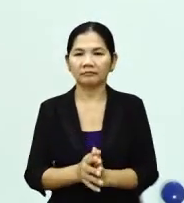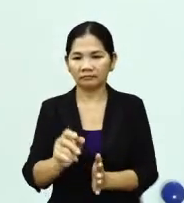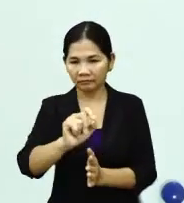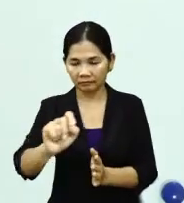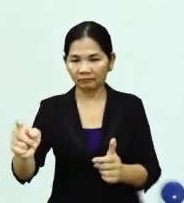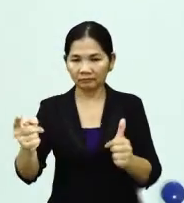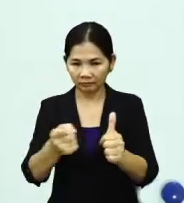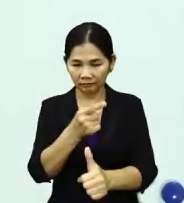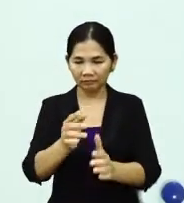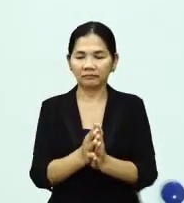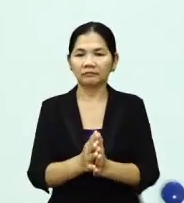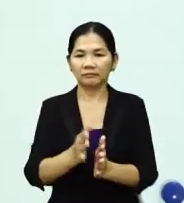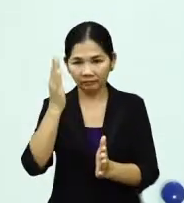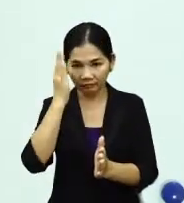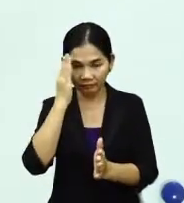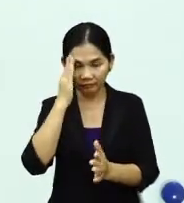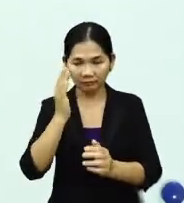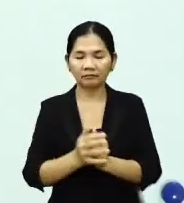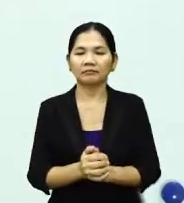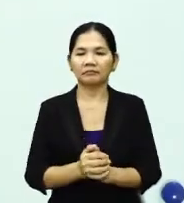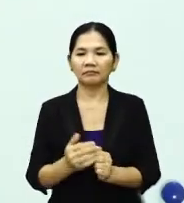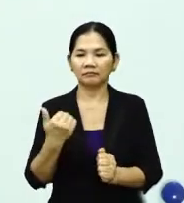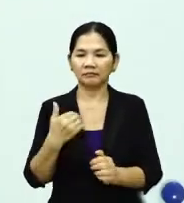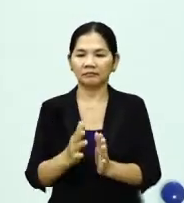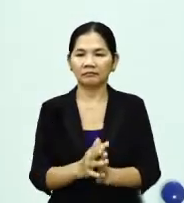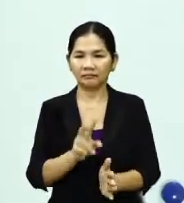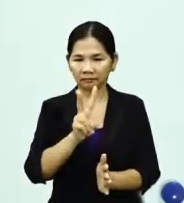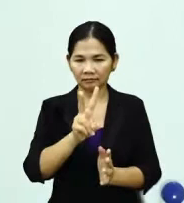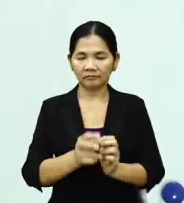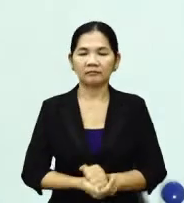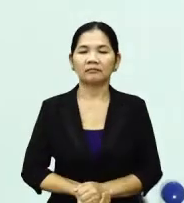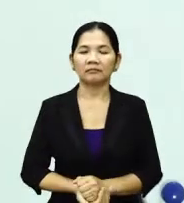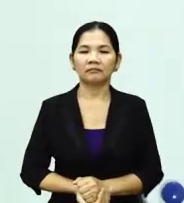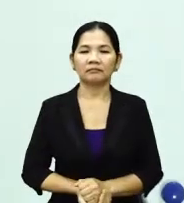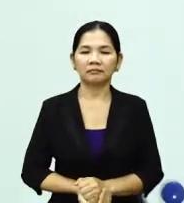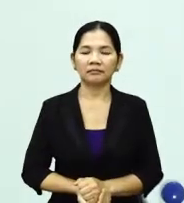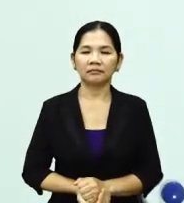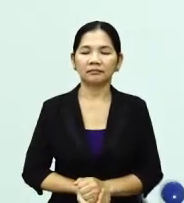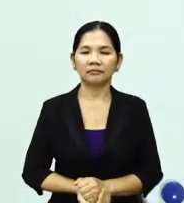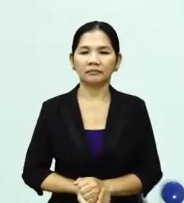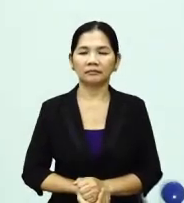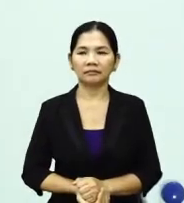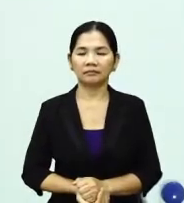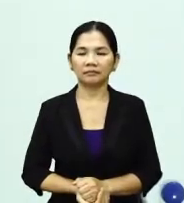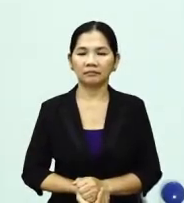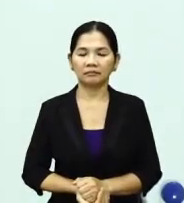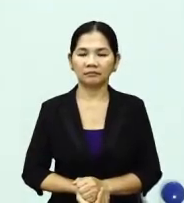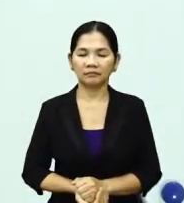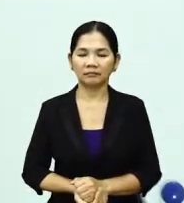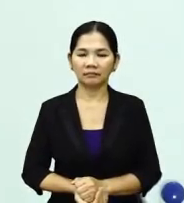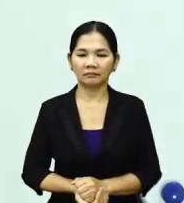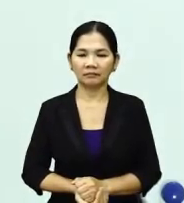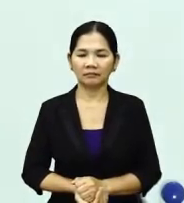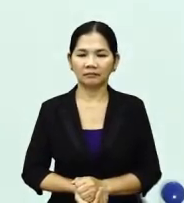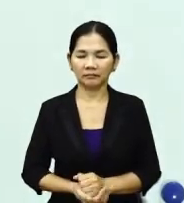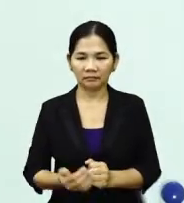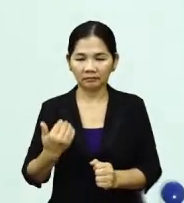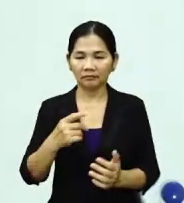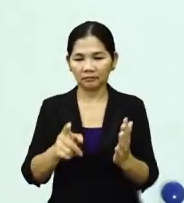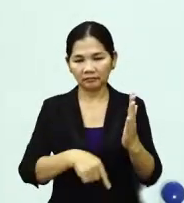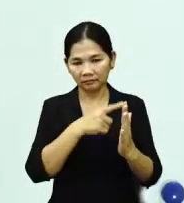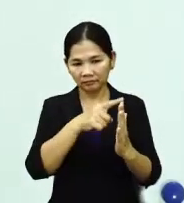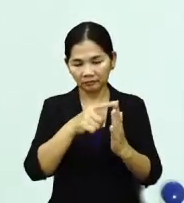môn ní con bố có chì chong chăm nó chùm lời ní xùm một tầng pin ní hai mà nế chà ta lấy mà cô rộp bấy